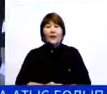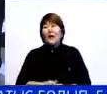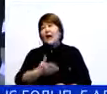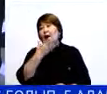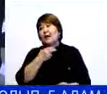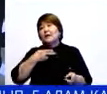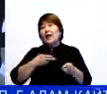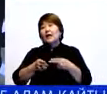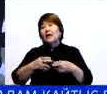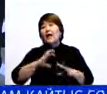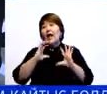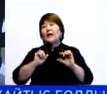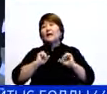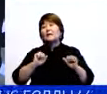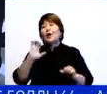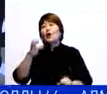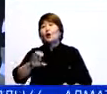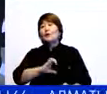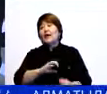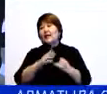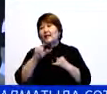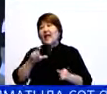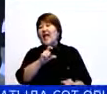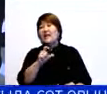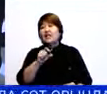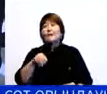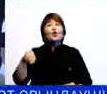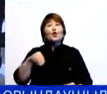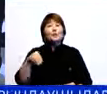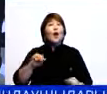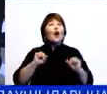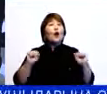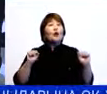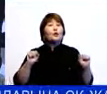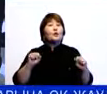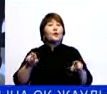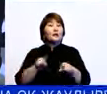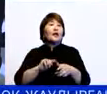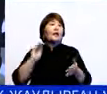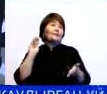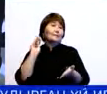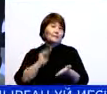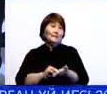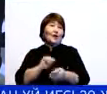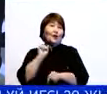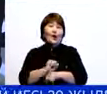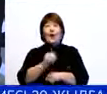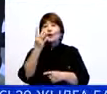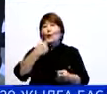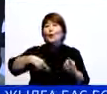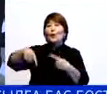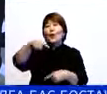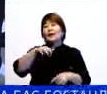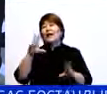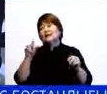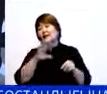Мәнерлеп Сырғанаудан әлем чемпионатының күміш жүлдегері жерлесіміз Элизабет Тұрсынбаева спорттық мансабына нүкте қойды. Төрт айналымдық трюкті сәтті